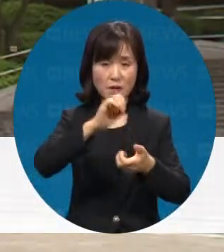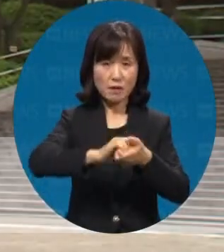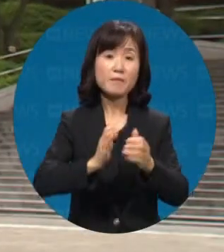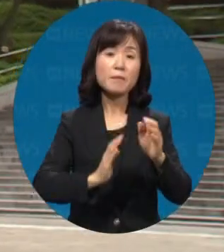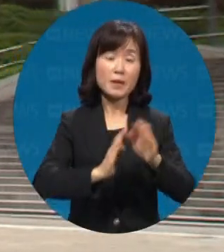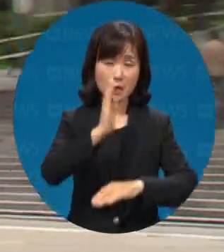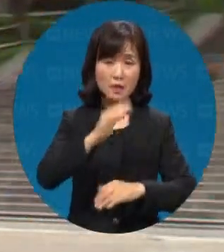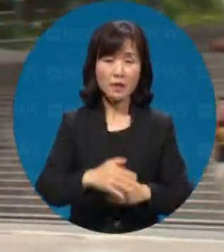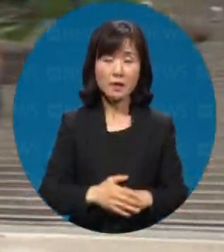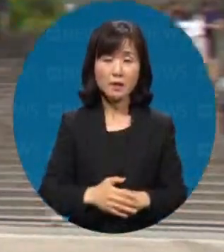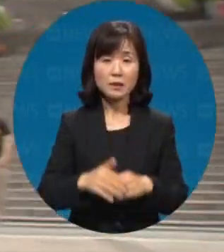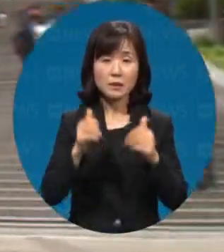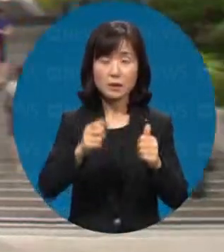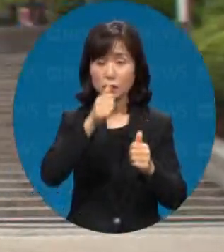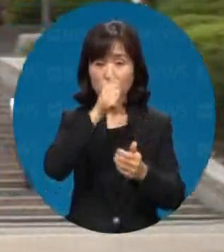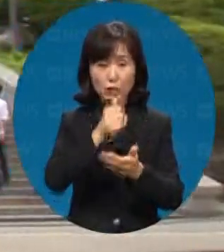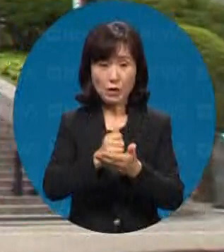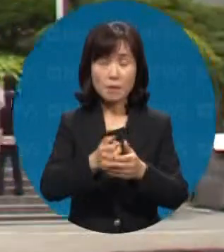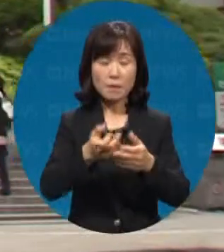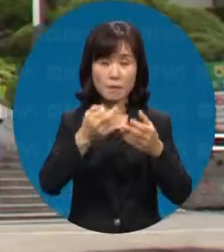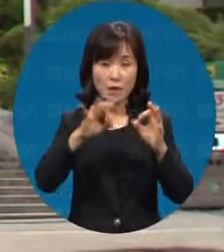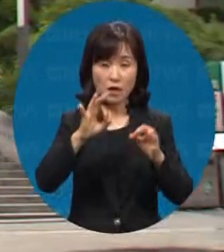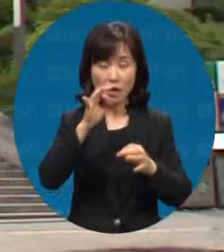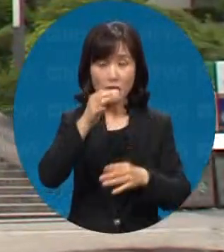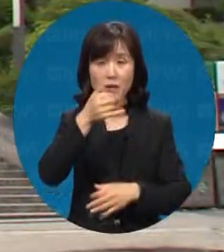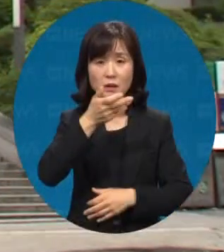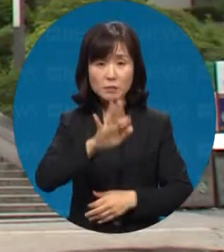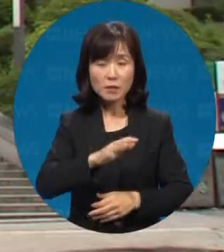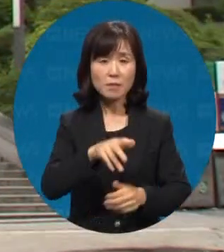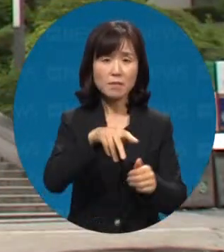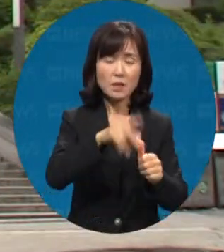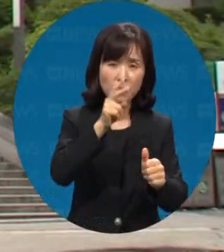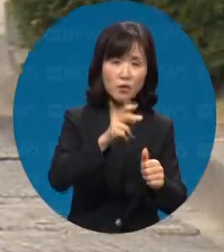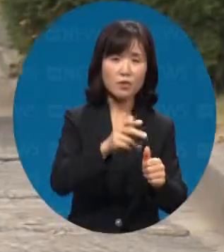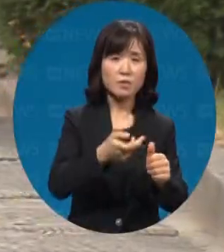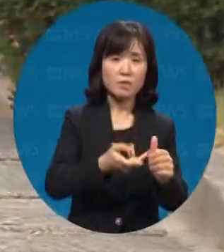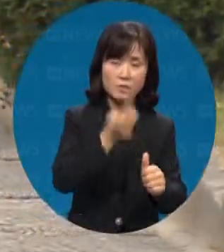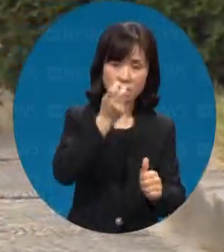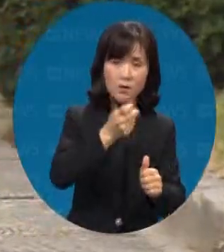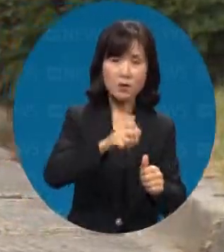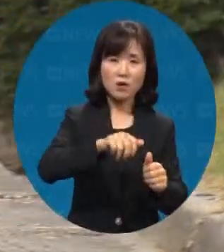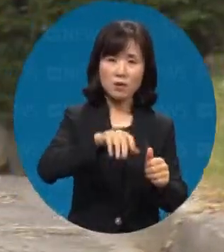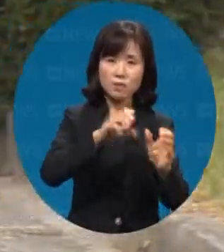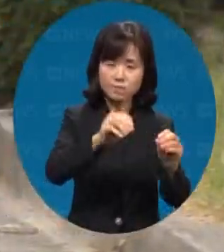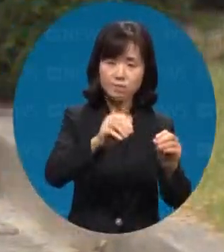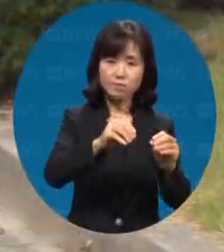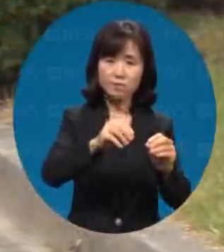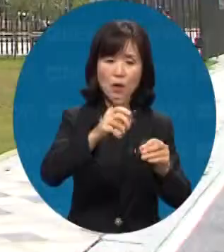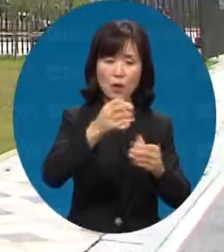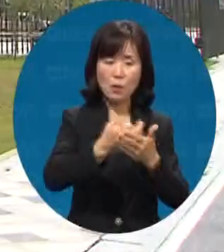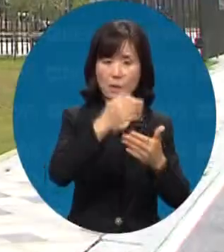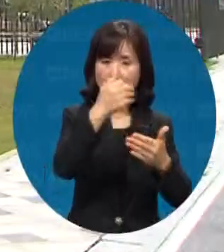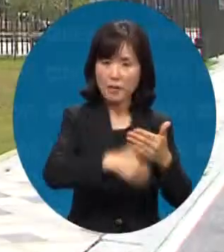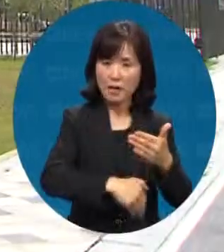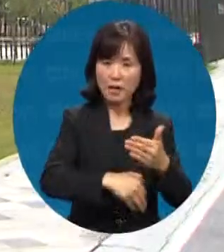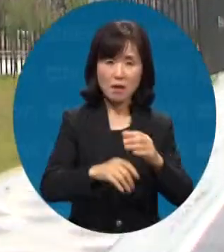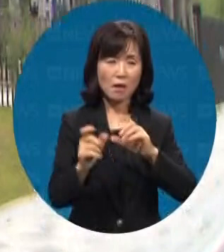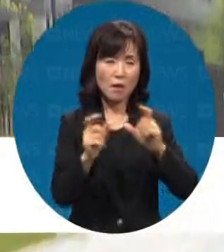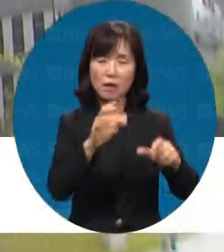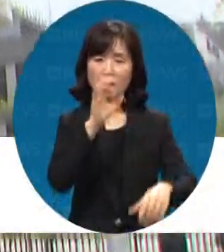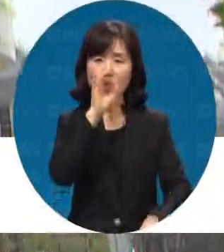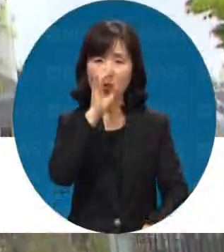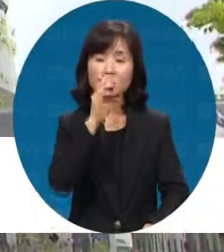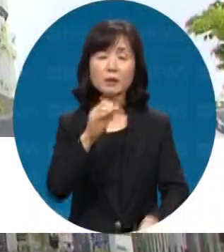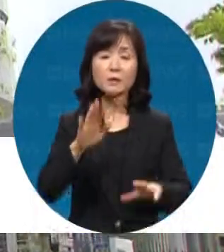재판에서 유죄가 나오더라도 파면 정직 감봉 같은 학내 징계는 내릴 수 없게 됐습니다 교육부는 이번